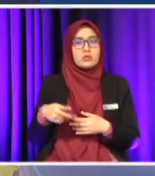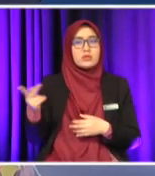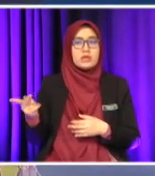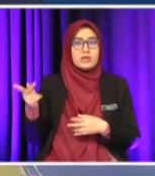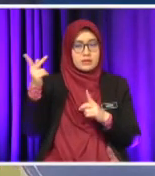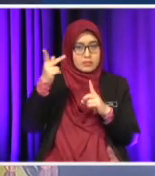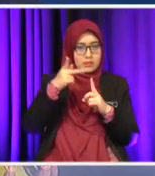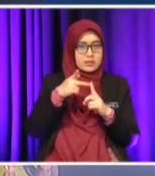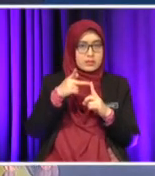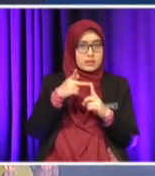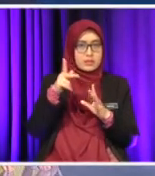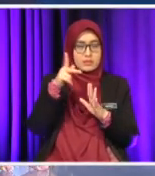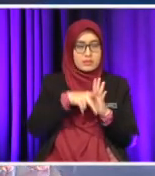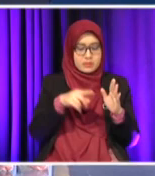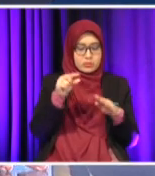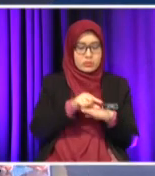diri produk